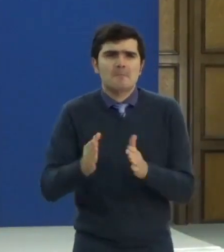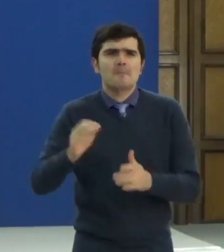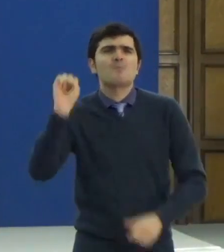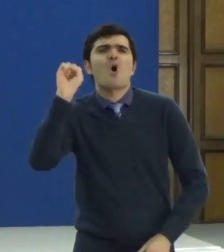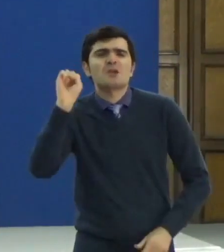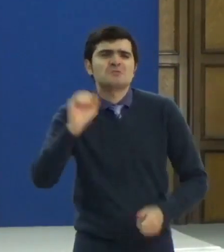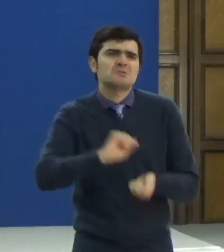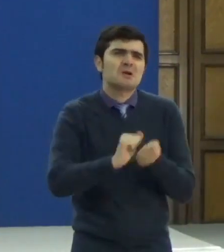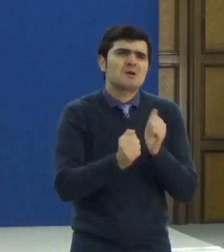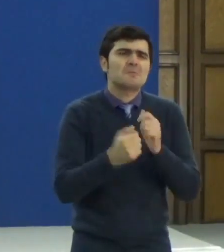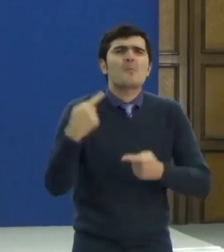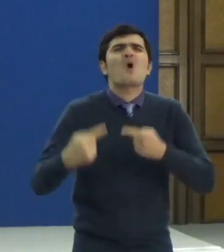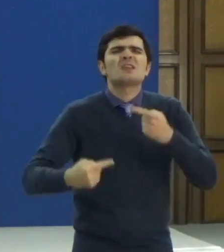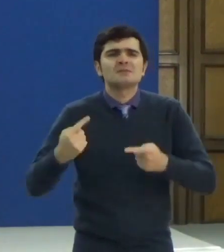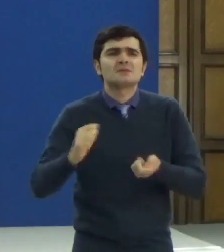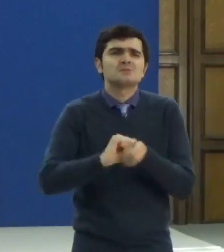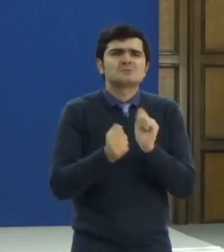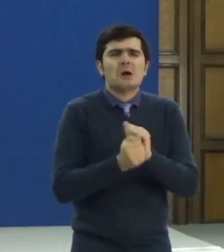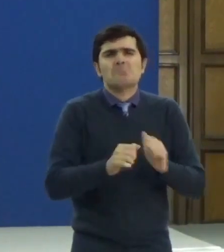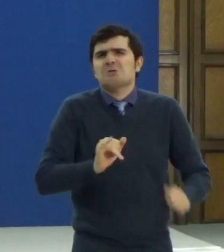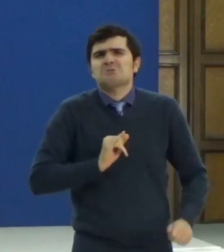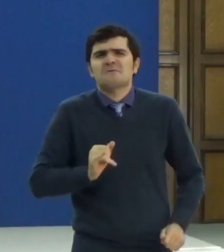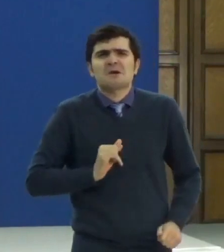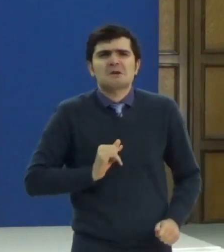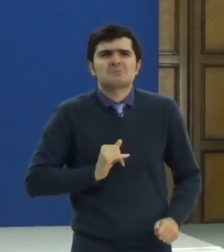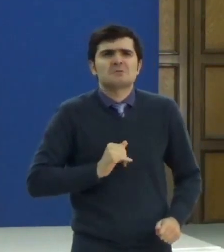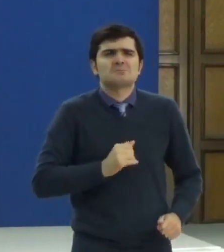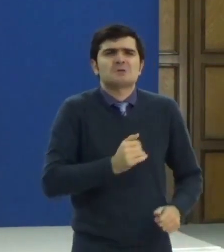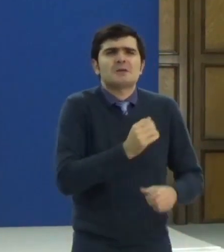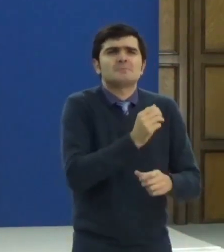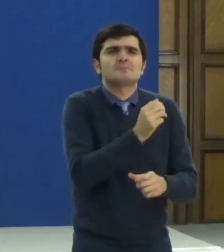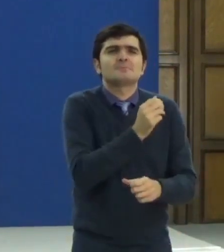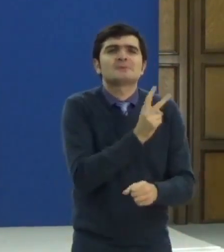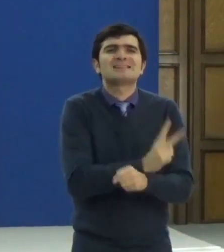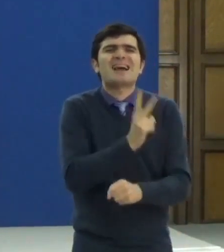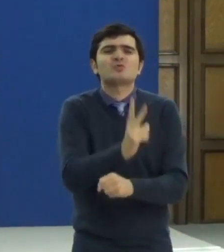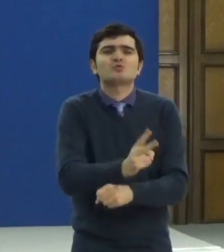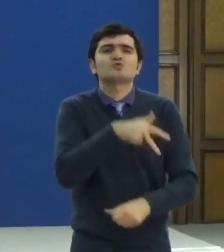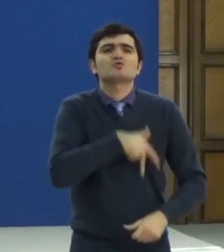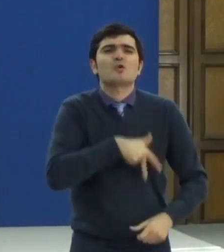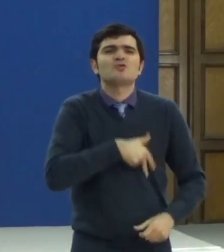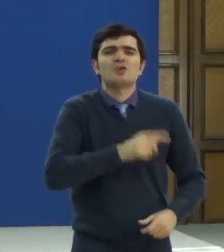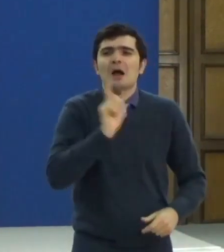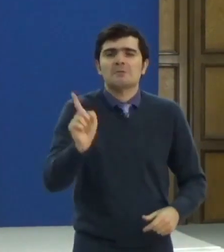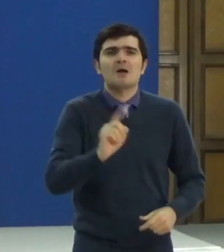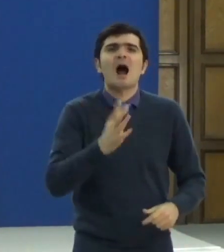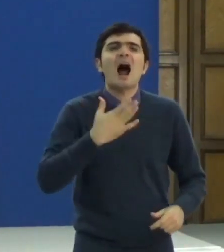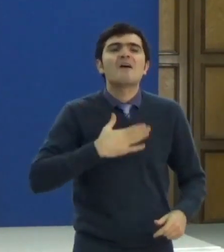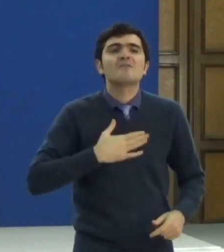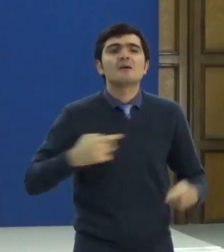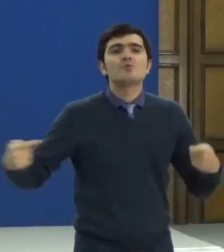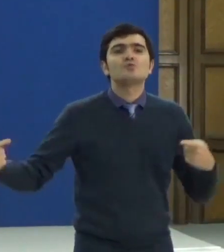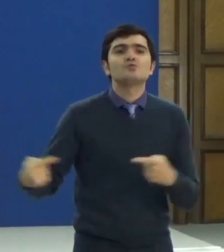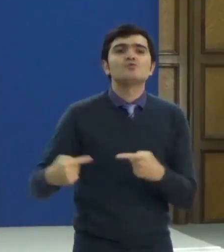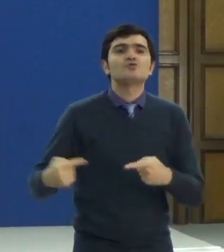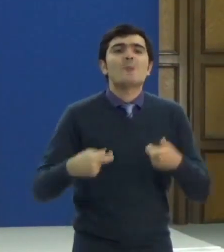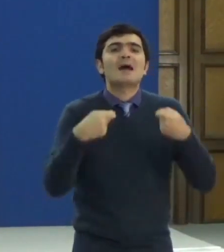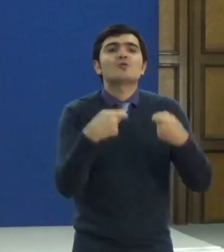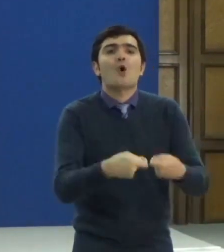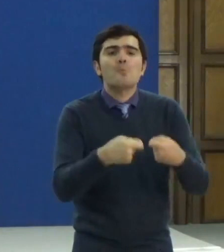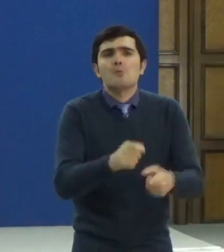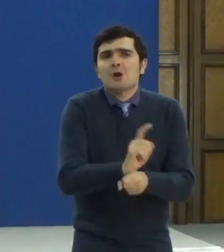de statutul social pe care îl avem fiecare, un dușman comun, noul tip